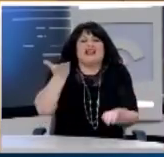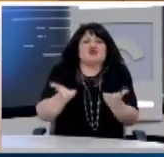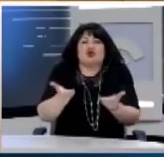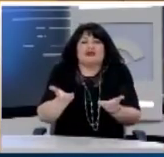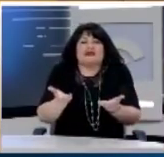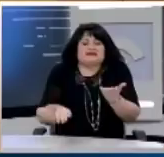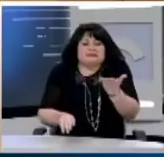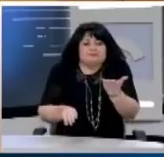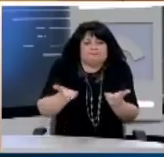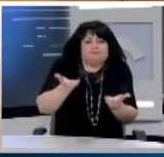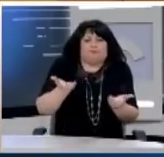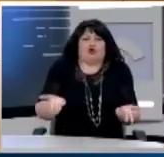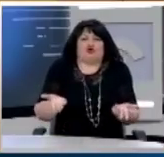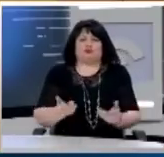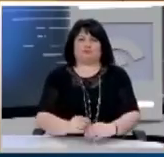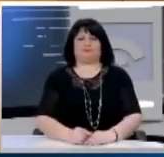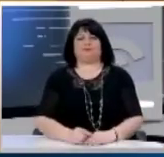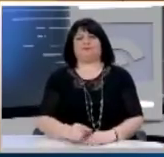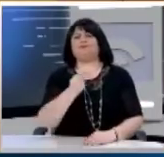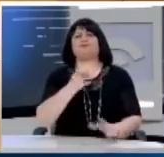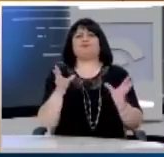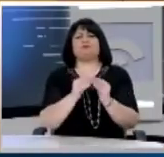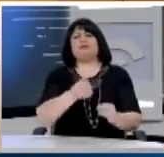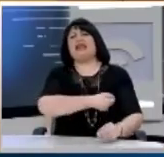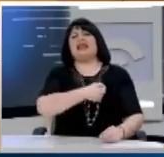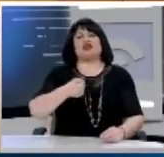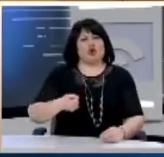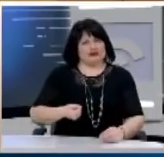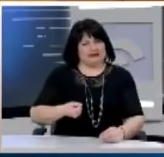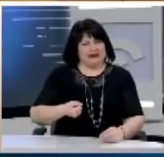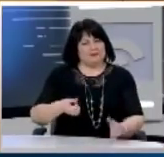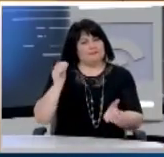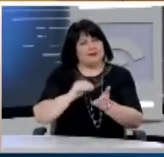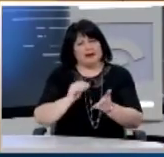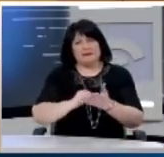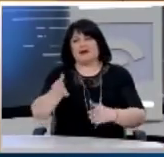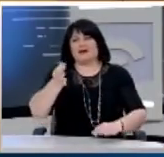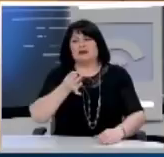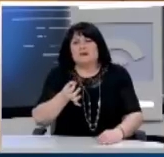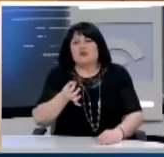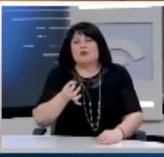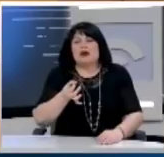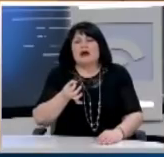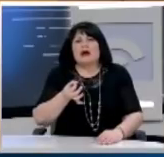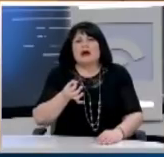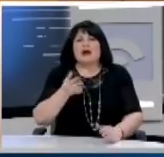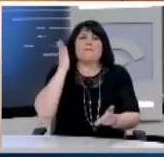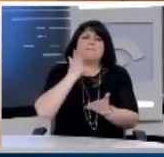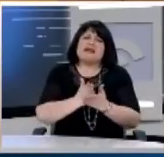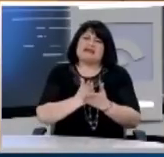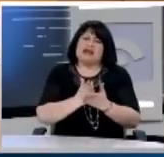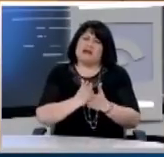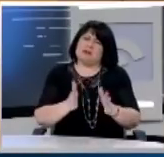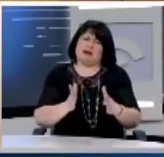ανισότητες? Και μια που μιλάμε για τη λιτότητα, ας μιλήσουμε ξανά και για τα μεσαία